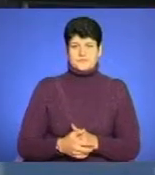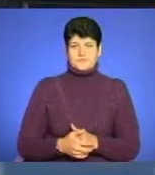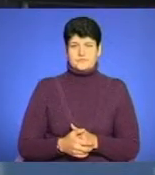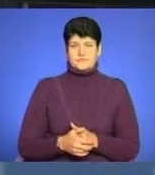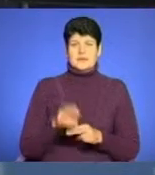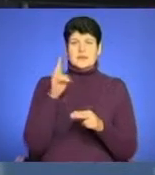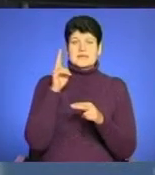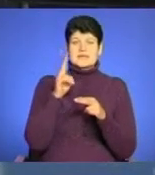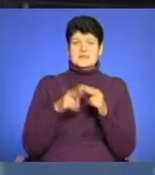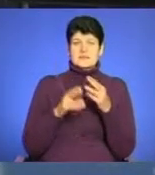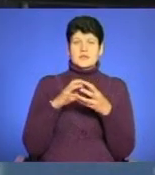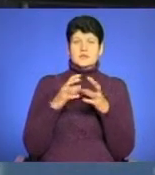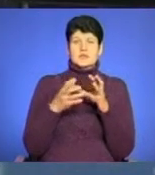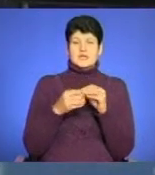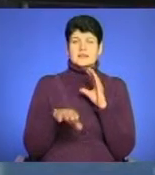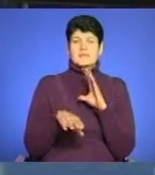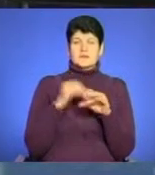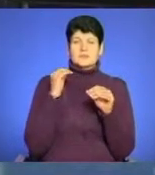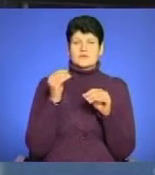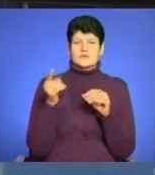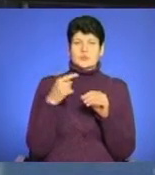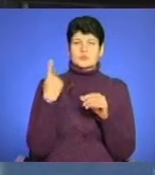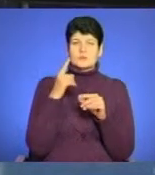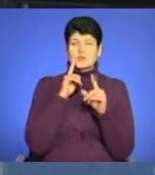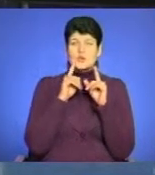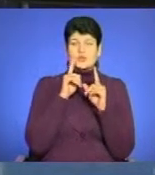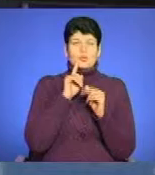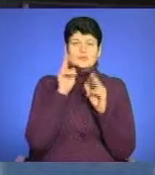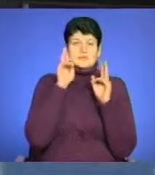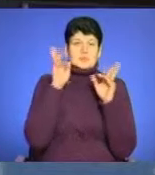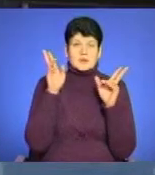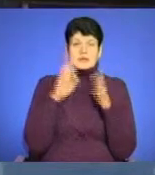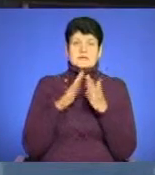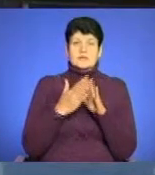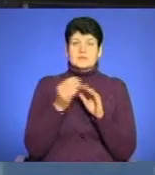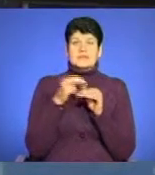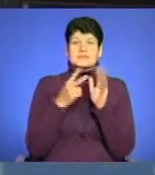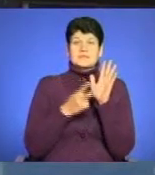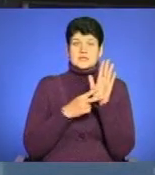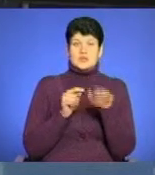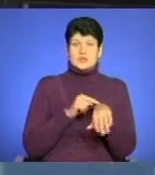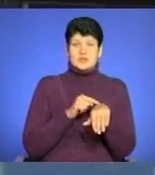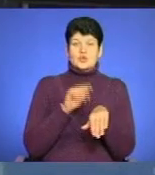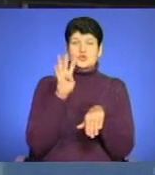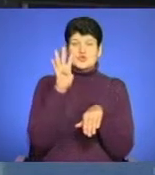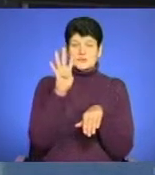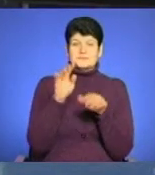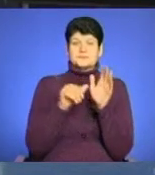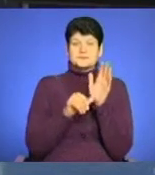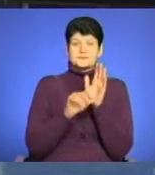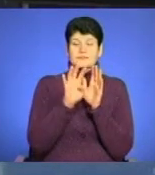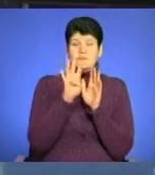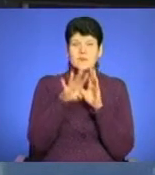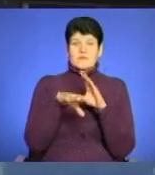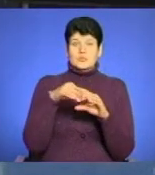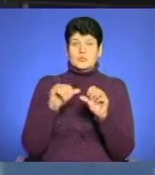Остаточні результати виборів депутатів до Тернопільської обласної ради поки що невідомі, а станом на 17 годину лише 4 із 64